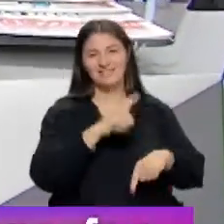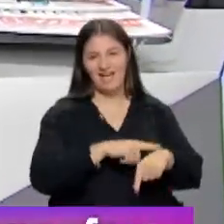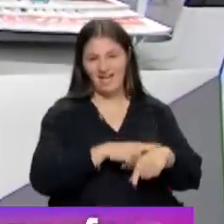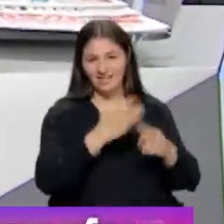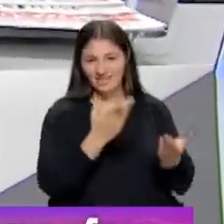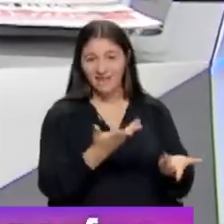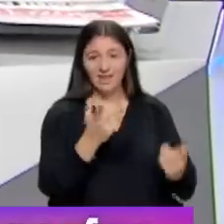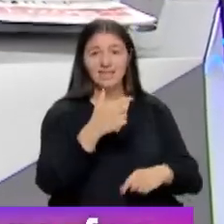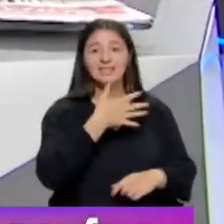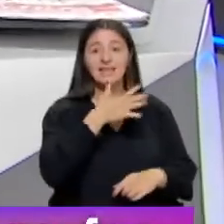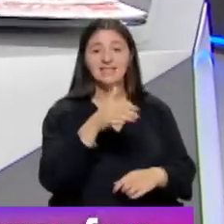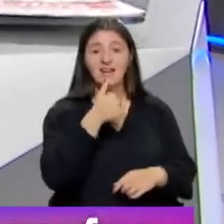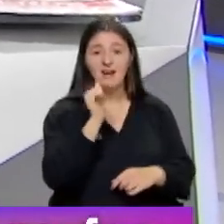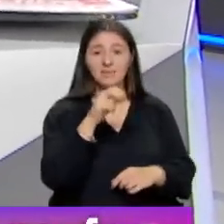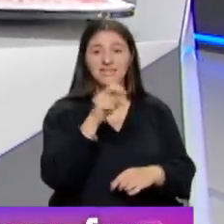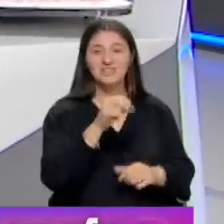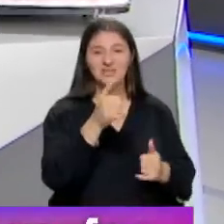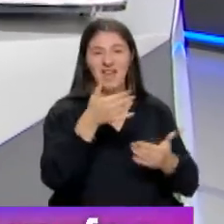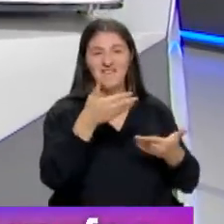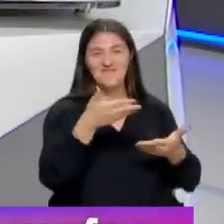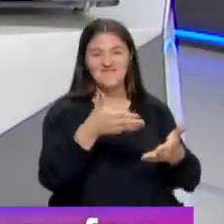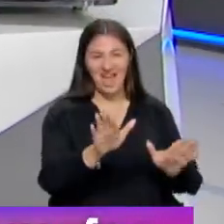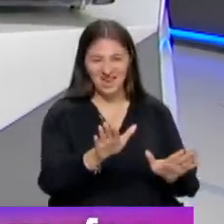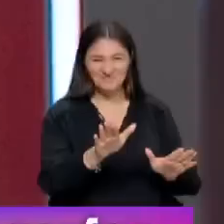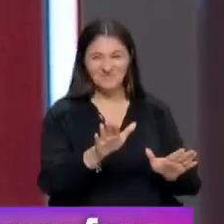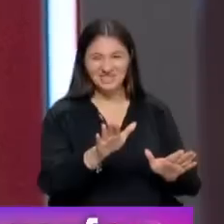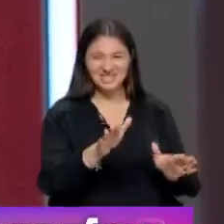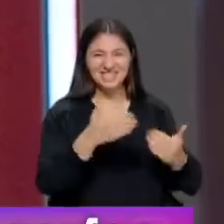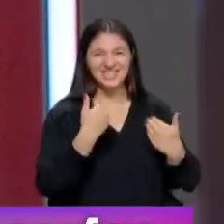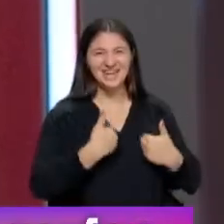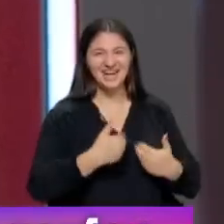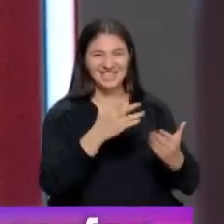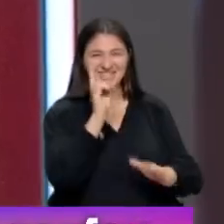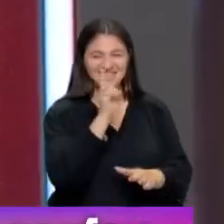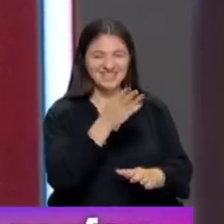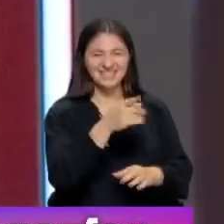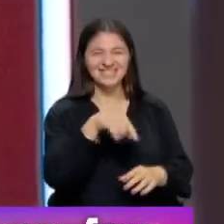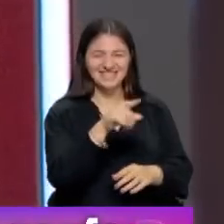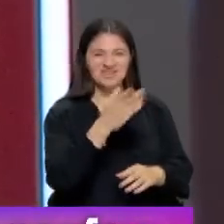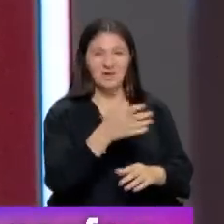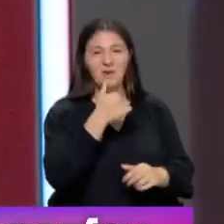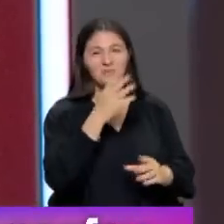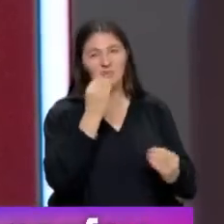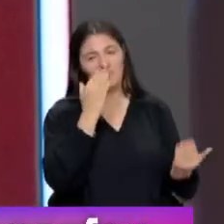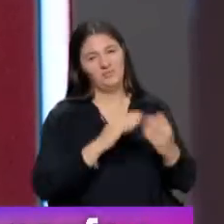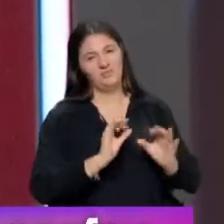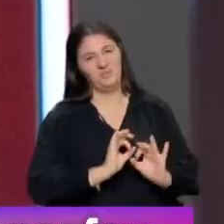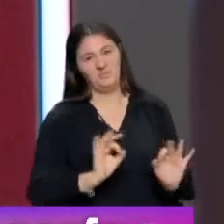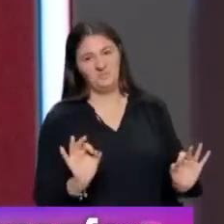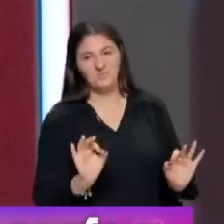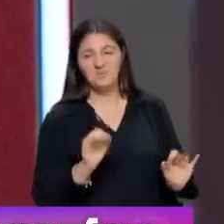saatte ve deniz abinin 8 kilo vermiş halini görüyorsunuz Sizlerde Abi çok yakışmış